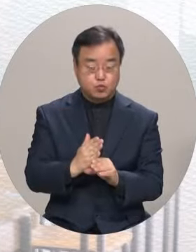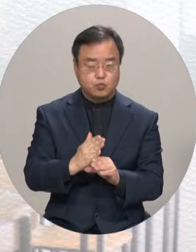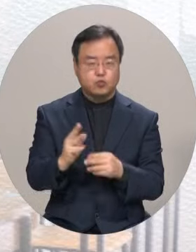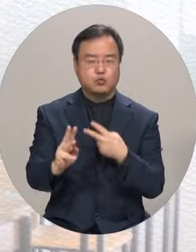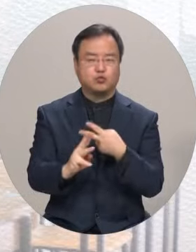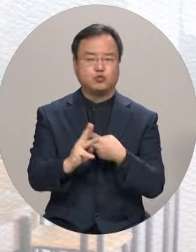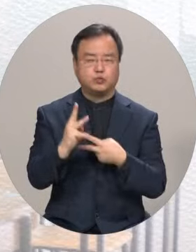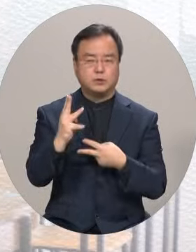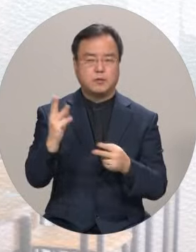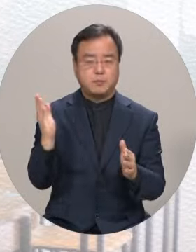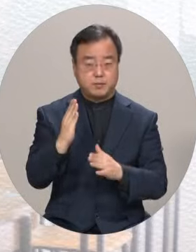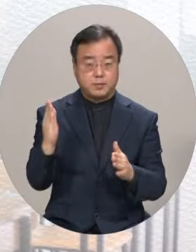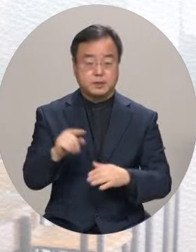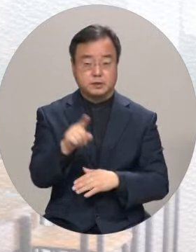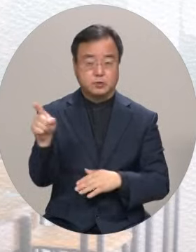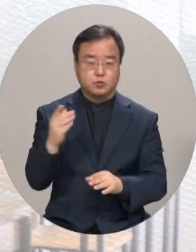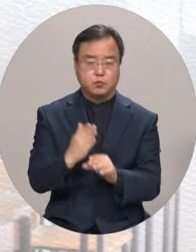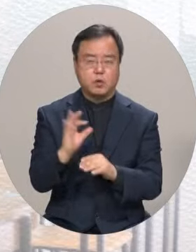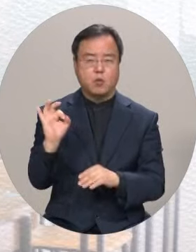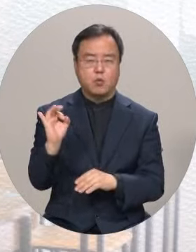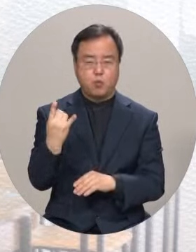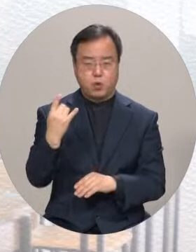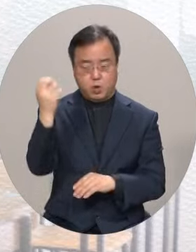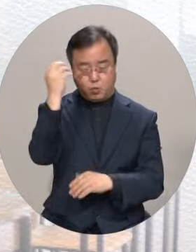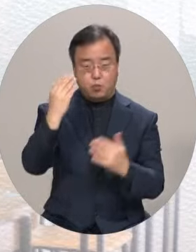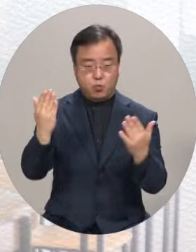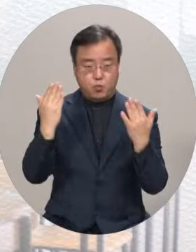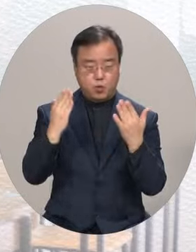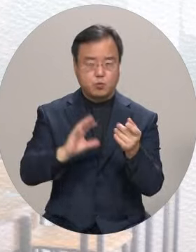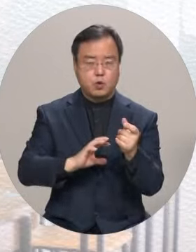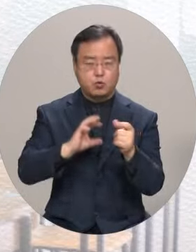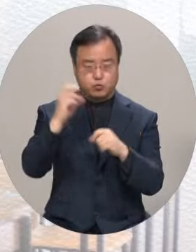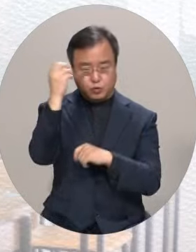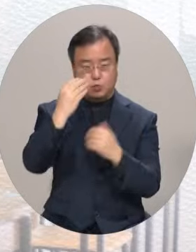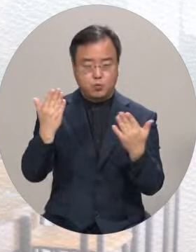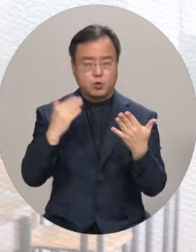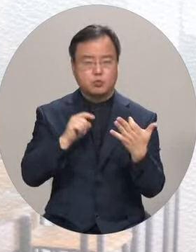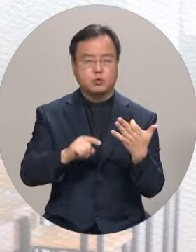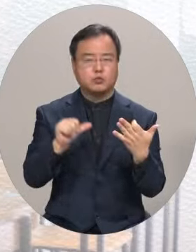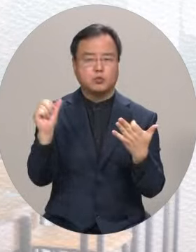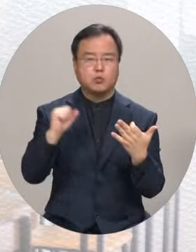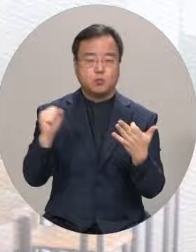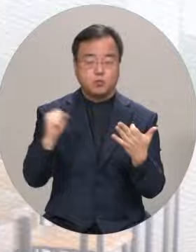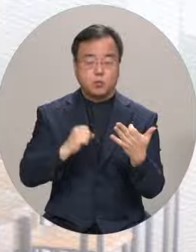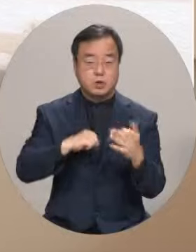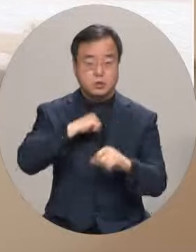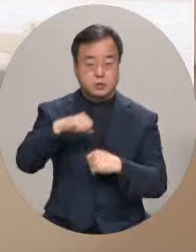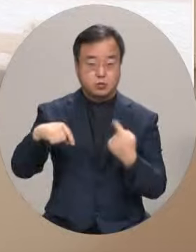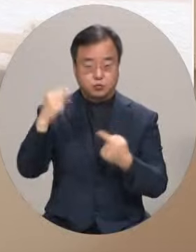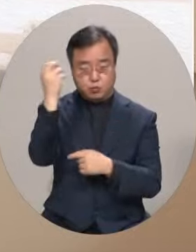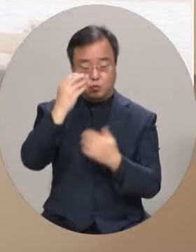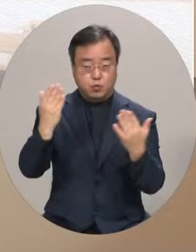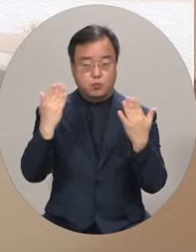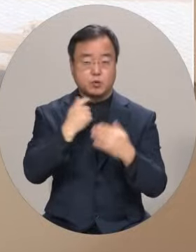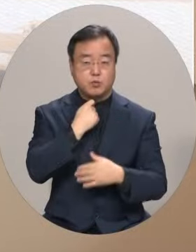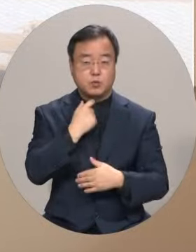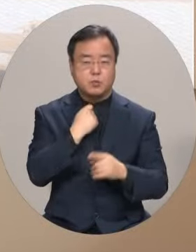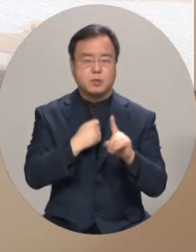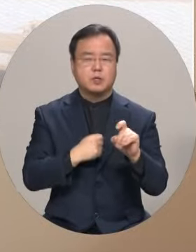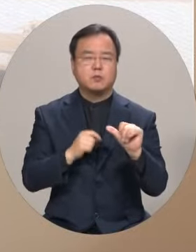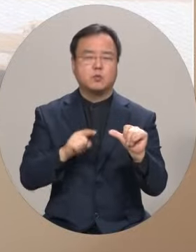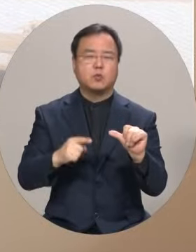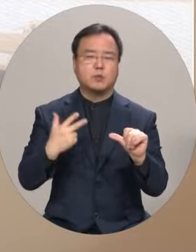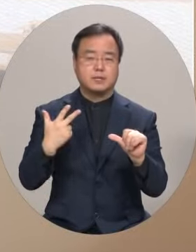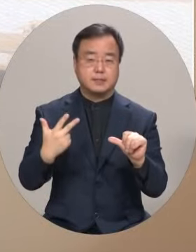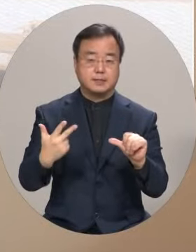외고나 국제고에 가려는 학생은 19.5% 자사고 진학을 희망하는 학생은 15.7% 있습니다